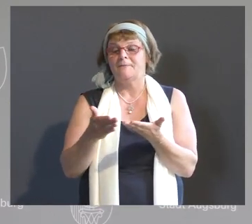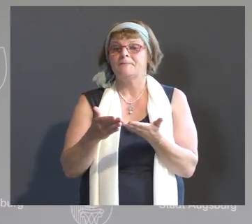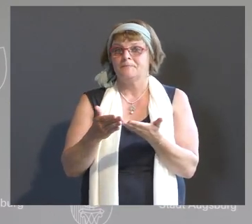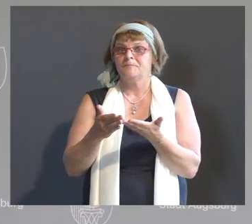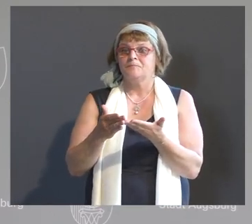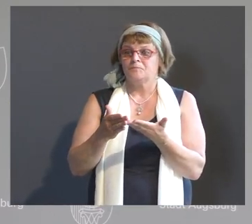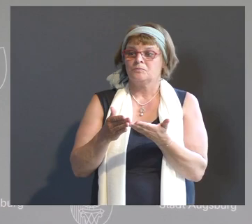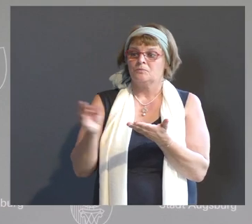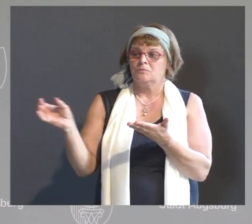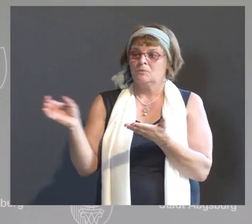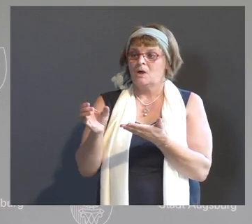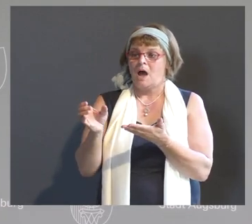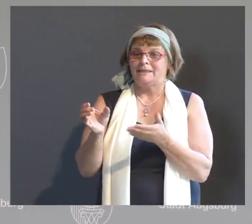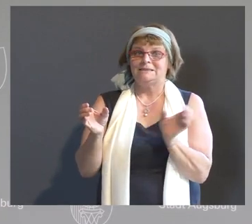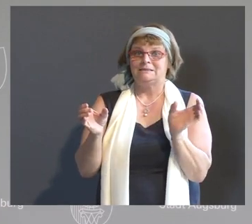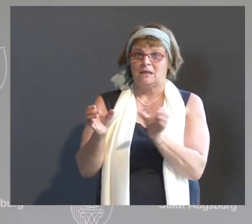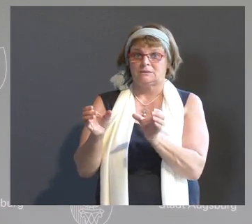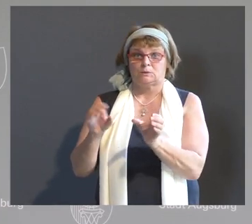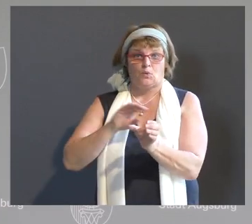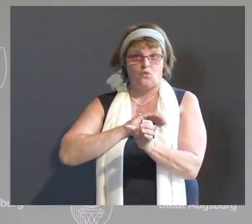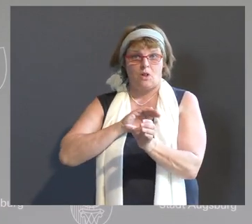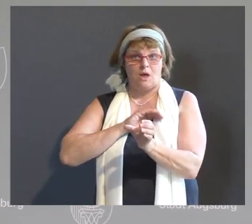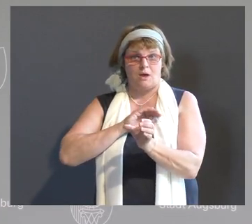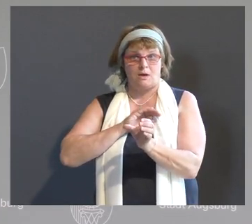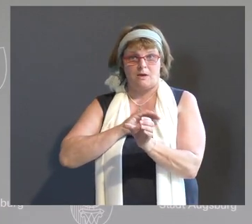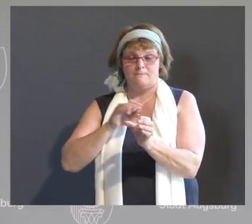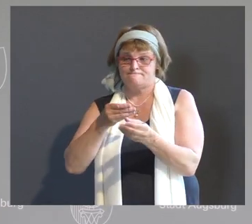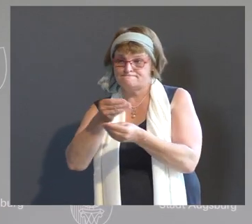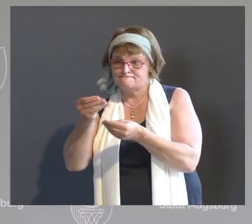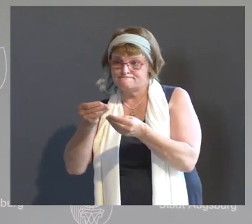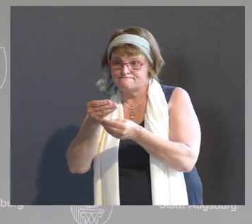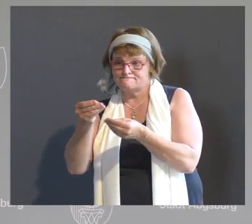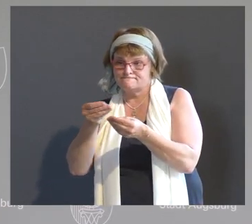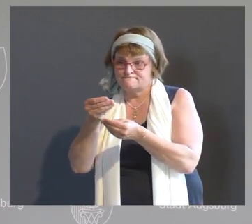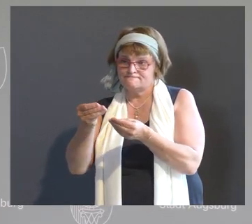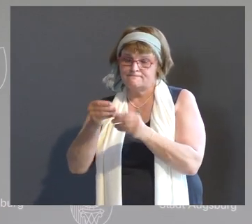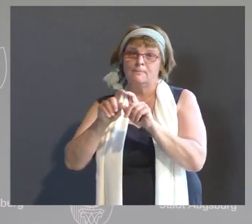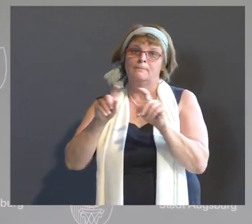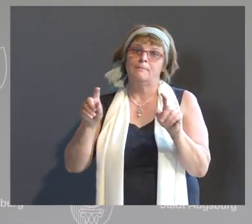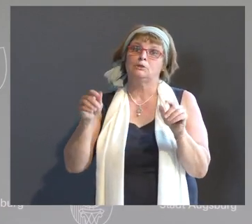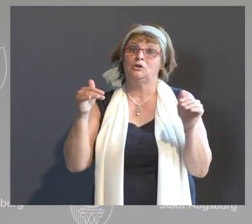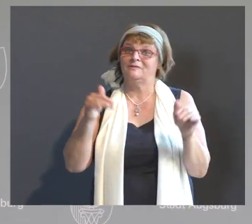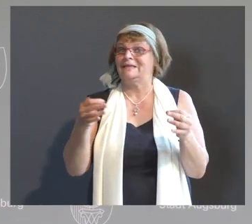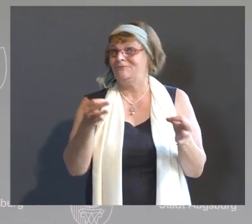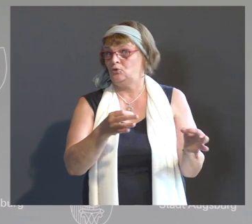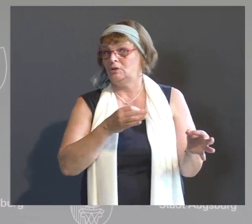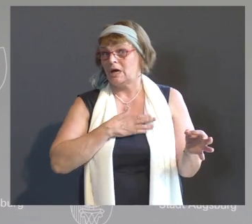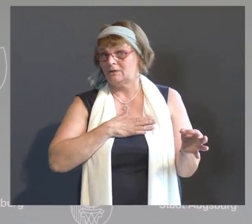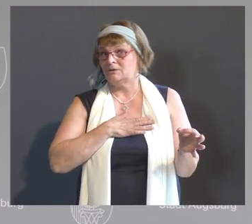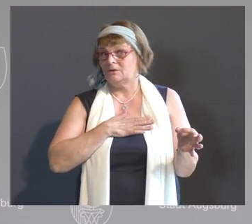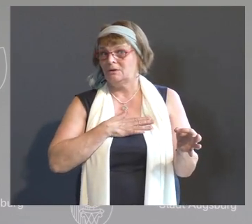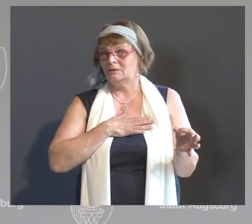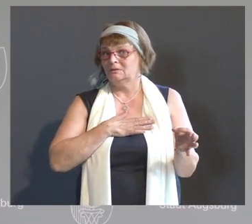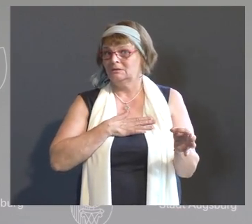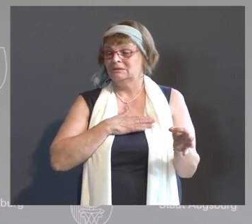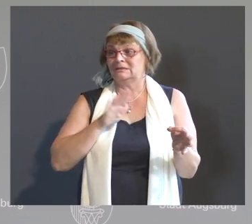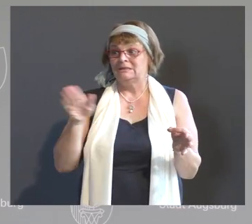sehr einsatzerfahrenen Kollegen, der diese Einheit geführt hat an der Stelle. Und dessen Worte